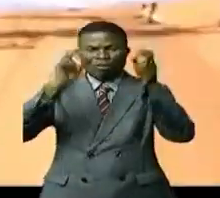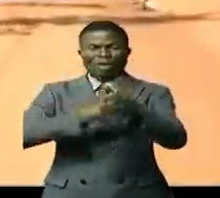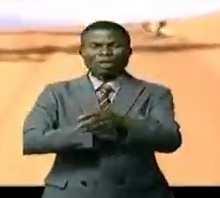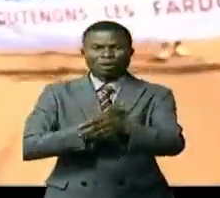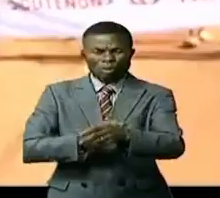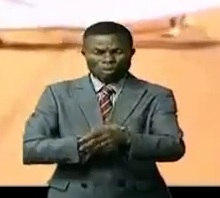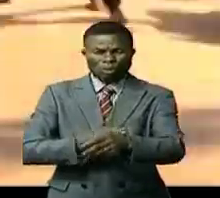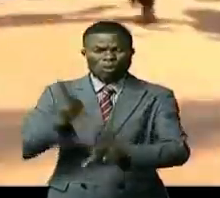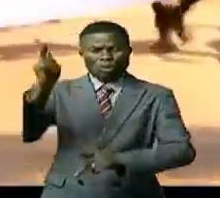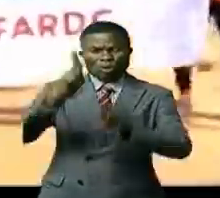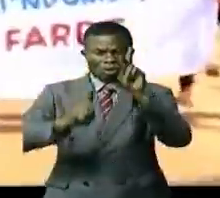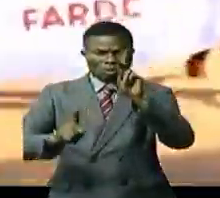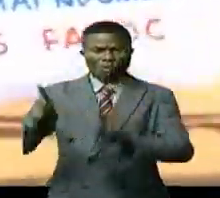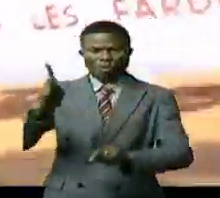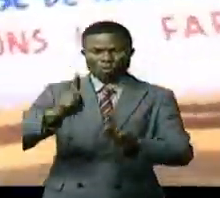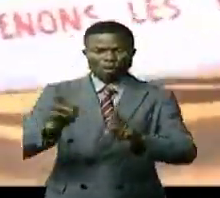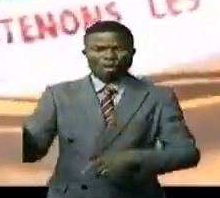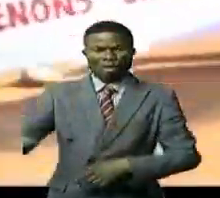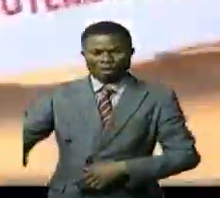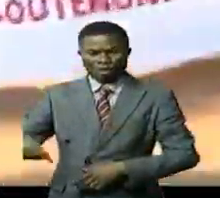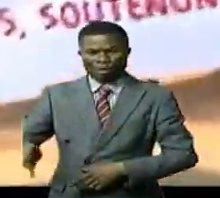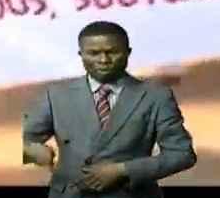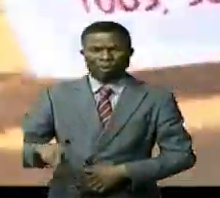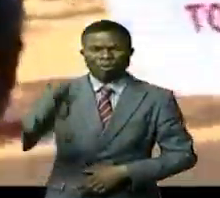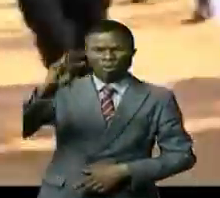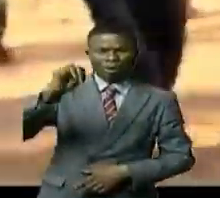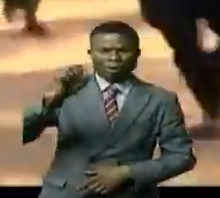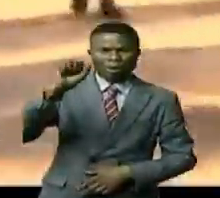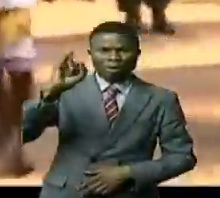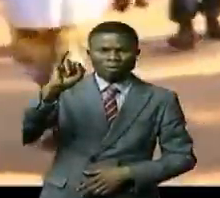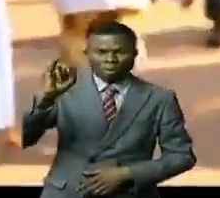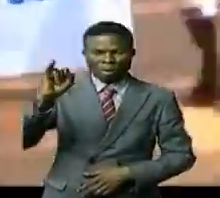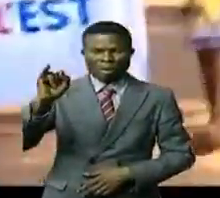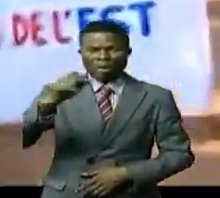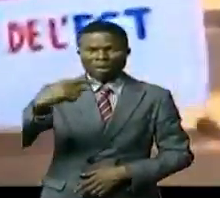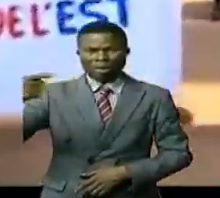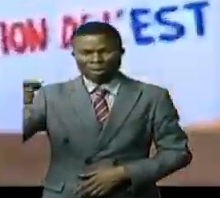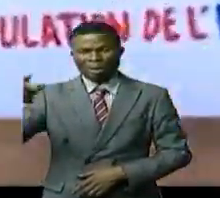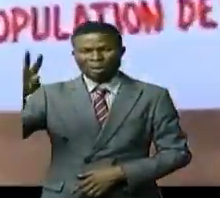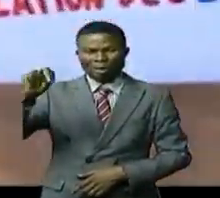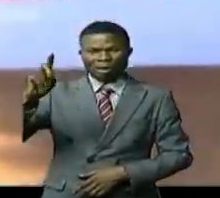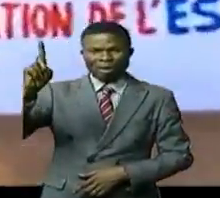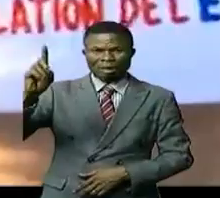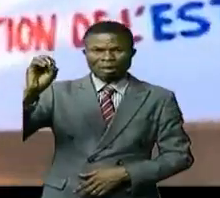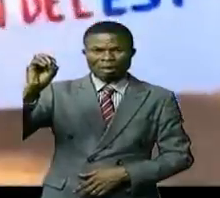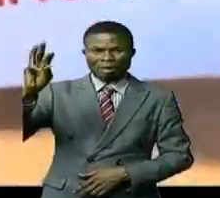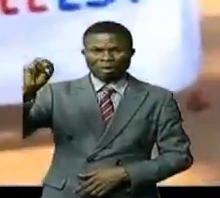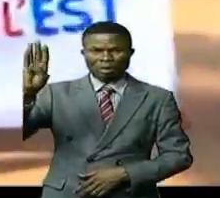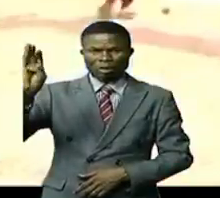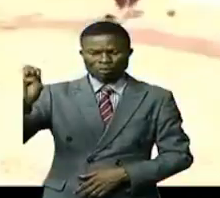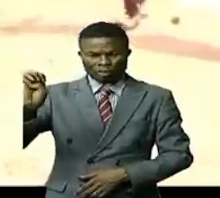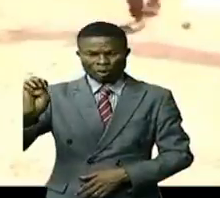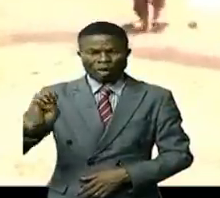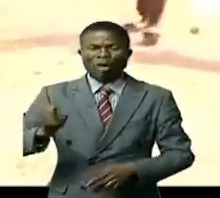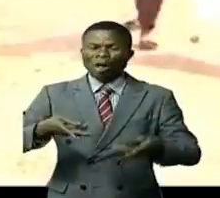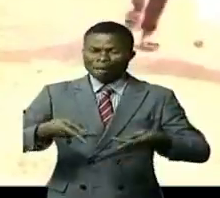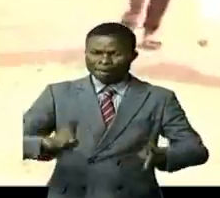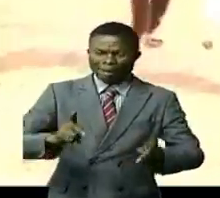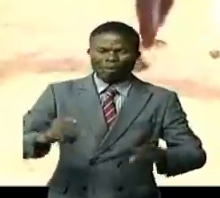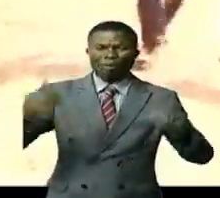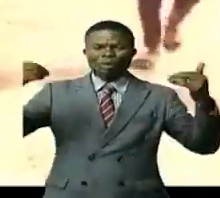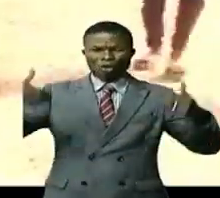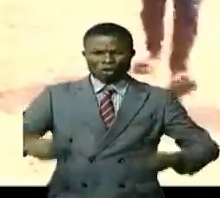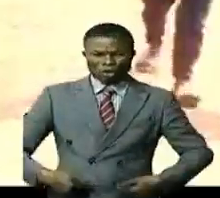la population de la province du Maïndombé, à l'initiative de la jeunesse, et sous l'impulsion du jeune